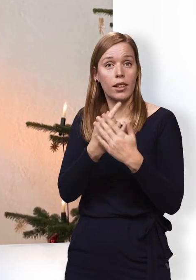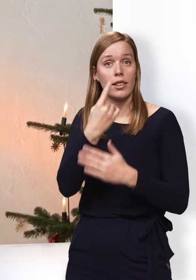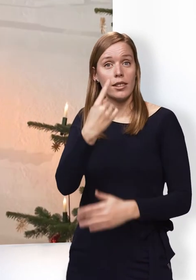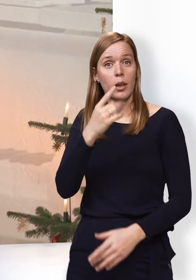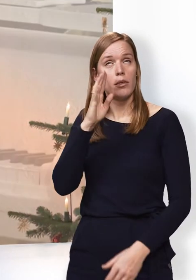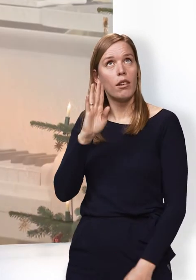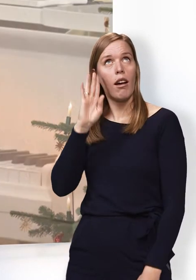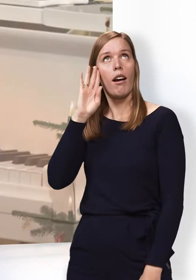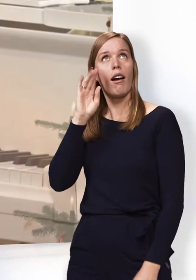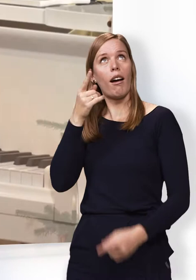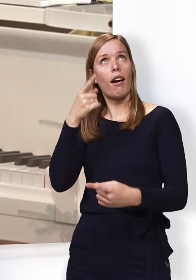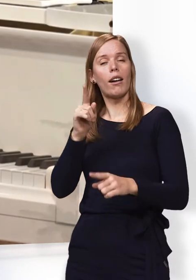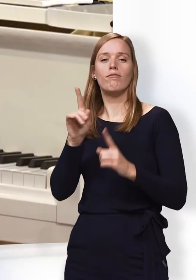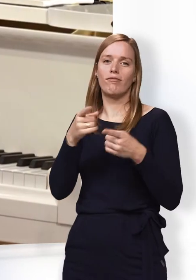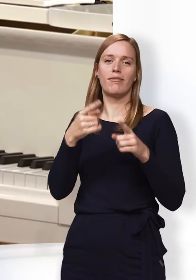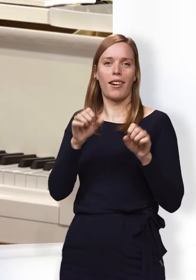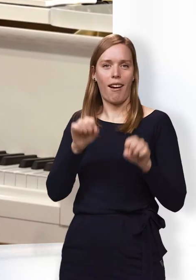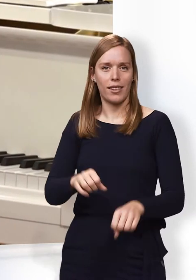mit.